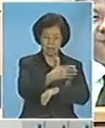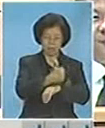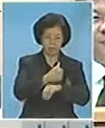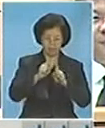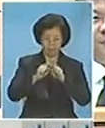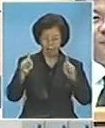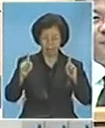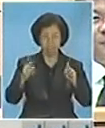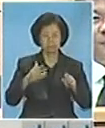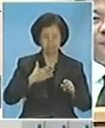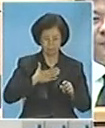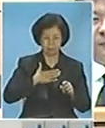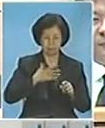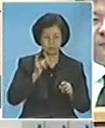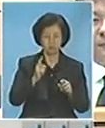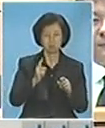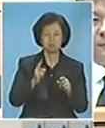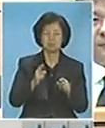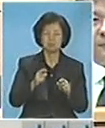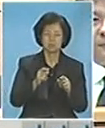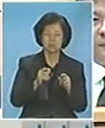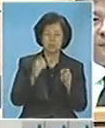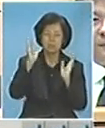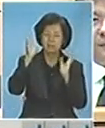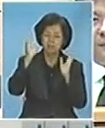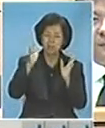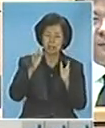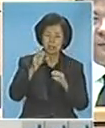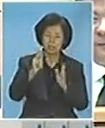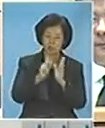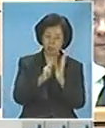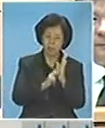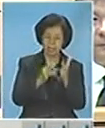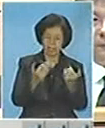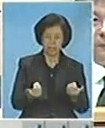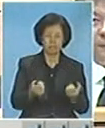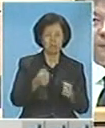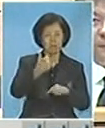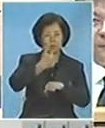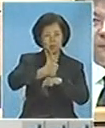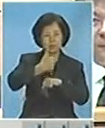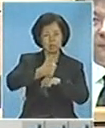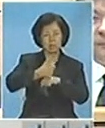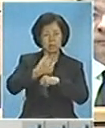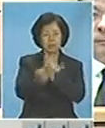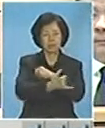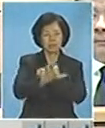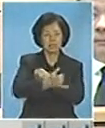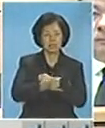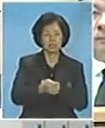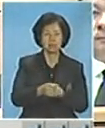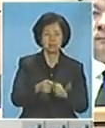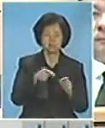และผมจำเป็นที่จะต้องอภิปรายในกฎหมายฉบับนี้ว่าผู้นำประเทศและโดยเฉพาะสมาชิกสภาผู้แทนราษฎ